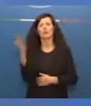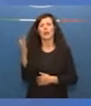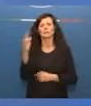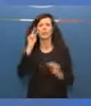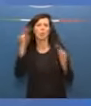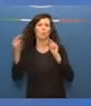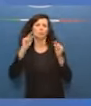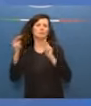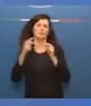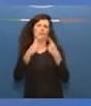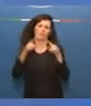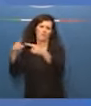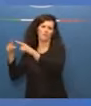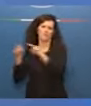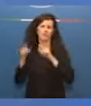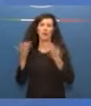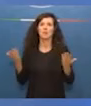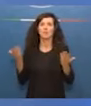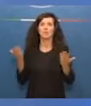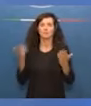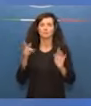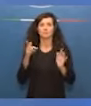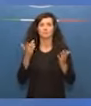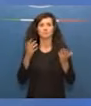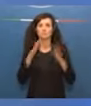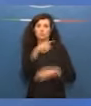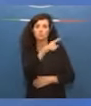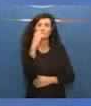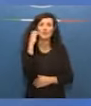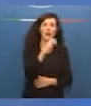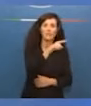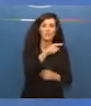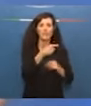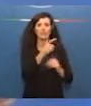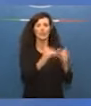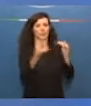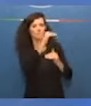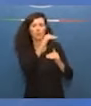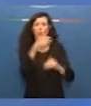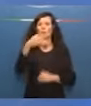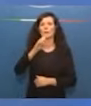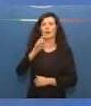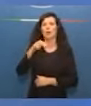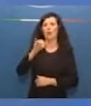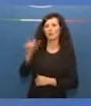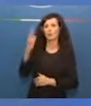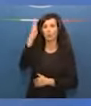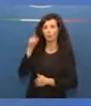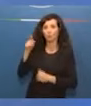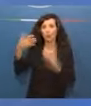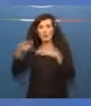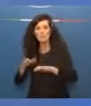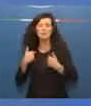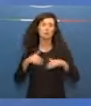non vuol far dire che quello di salvini prevale su quello degli altri della meloni di berlusconi siano non lo posso dire